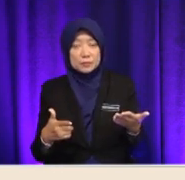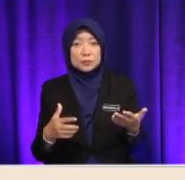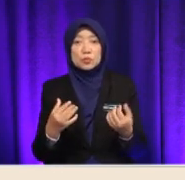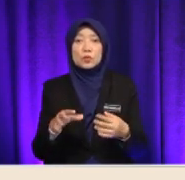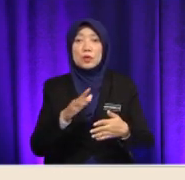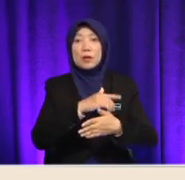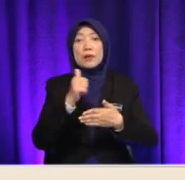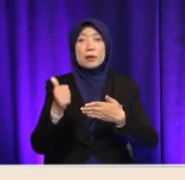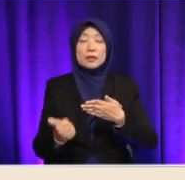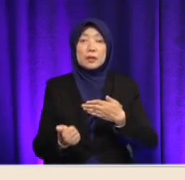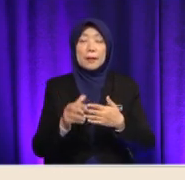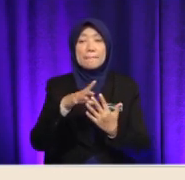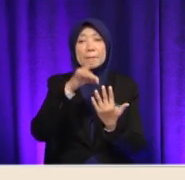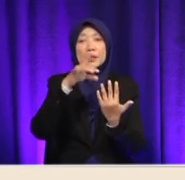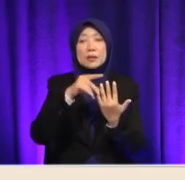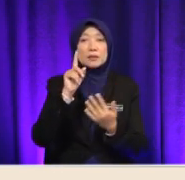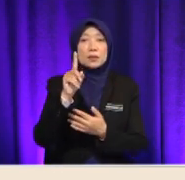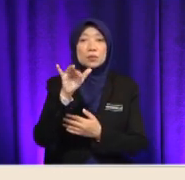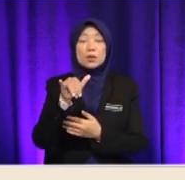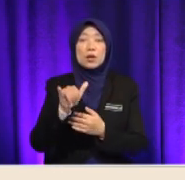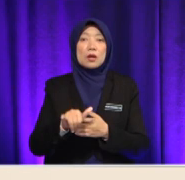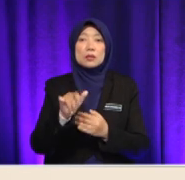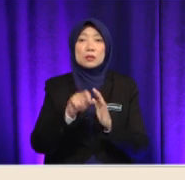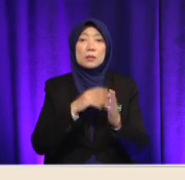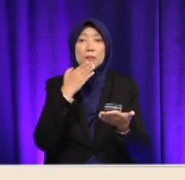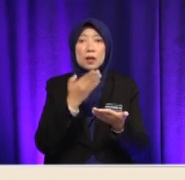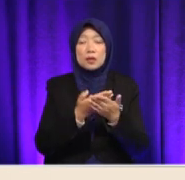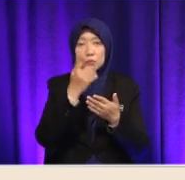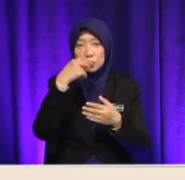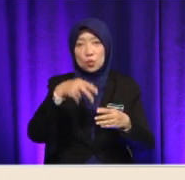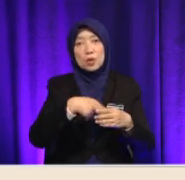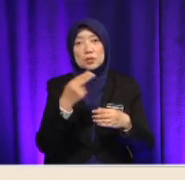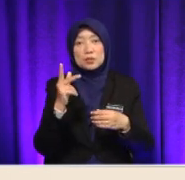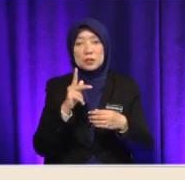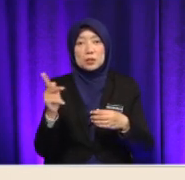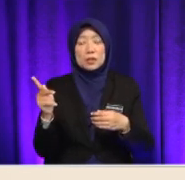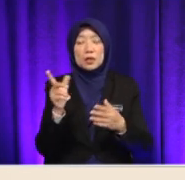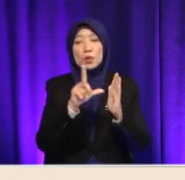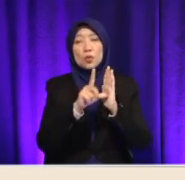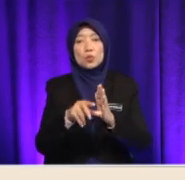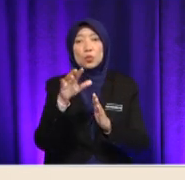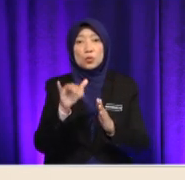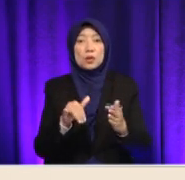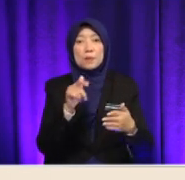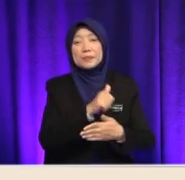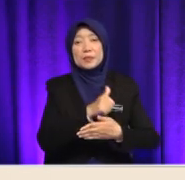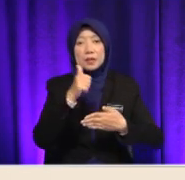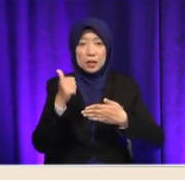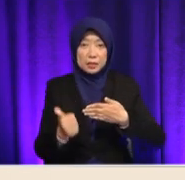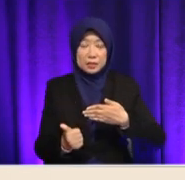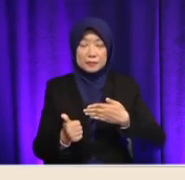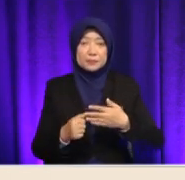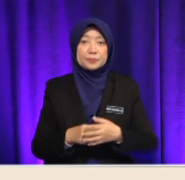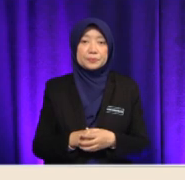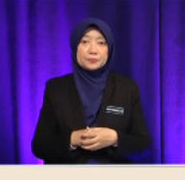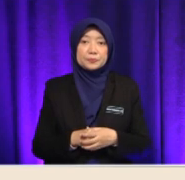akhir kita kita pilih salah satu lakana yang terbaik untuk kita hasilkan logo yang terakhir ataupun lakarannya Ahe Oke